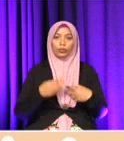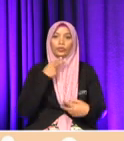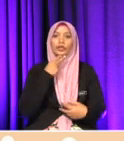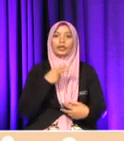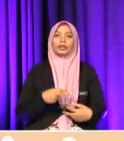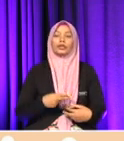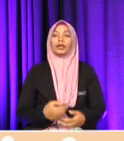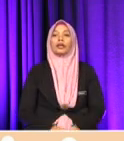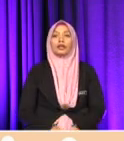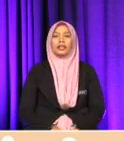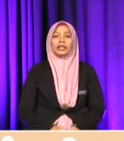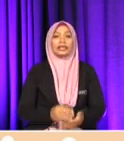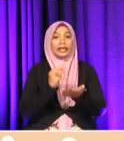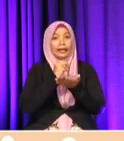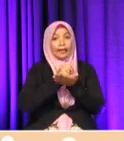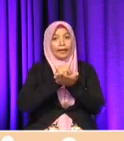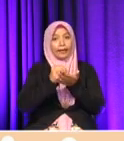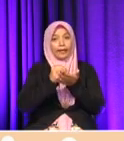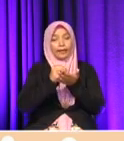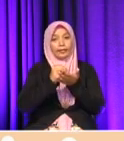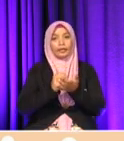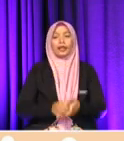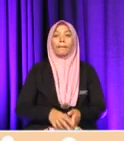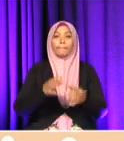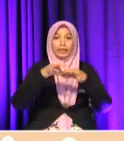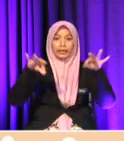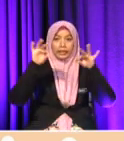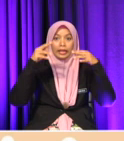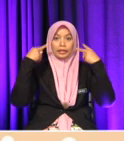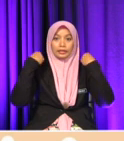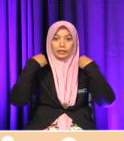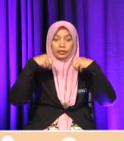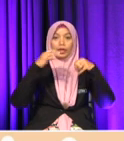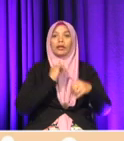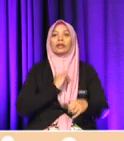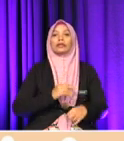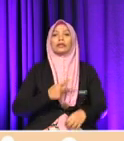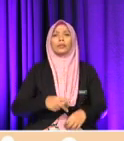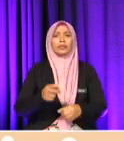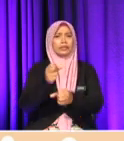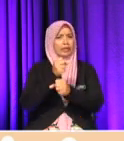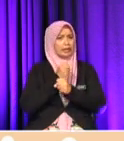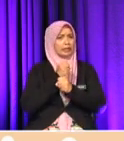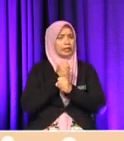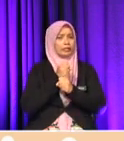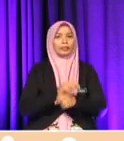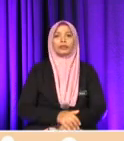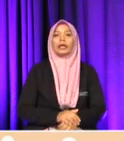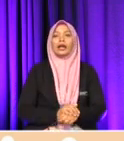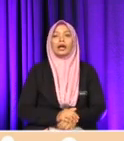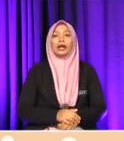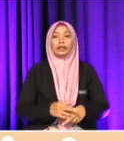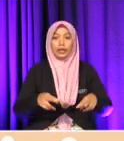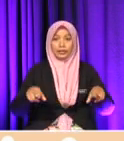bermakna itu memang sangat penting kepada sebuah organisasi ya jadi identity kopra juga masih dalam menarik dan berkesan akan menjadikan suatu rekayaan itu mudah